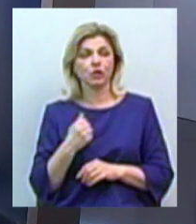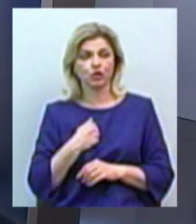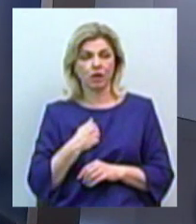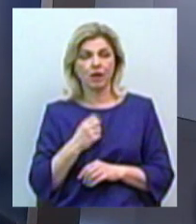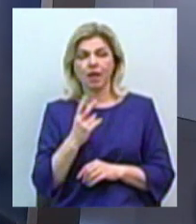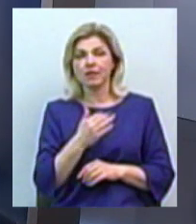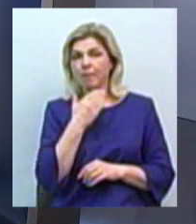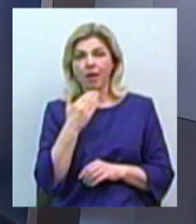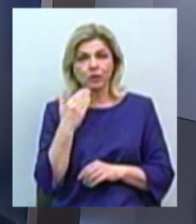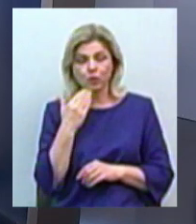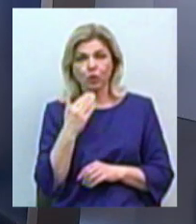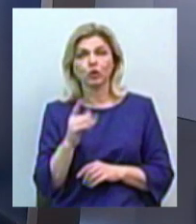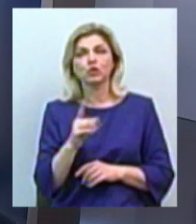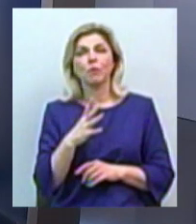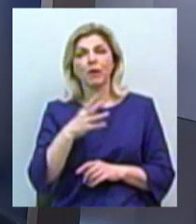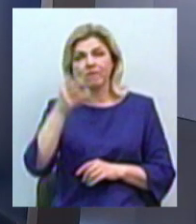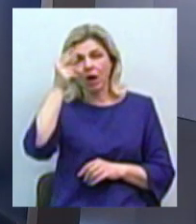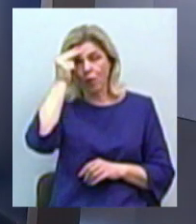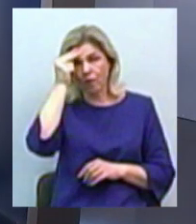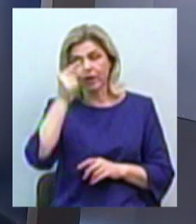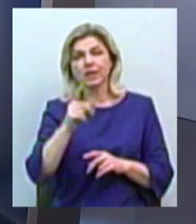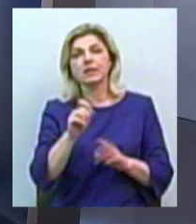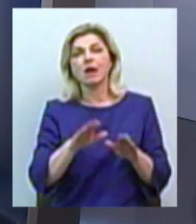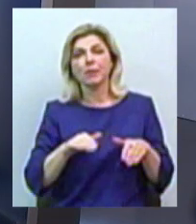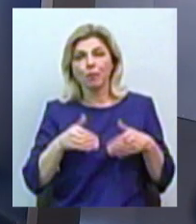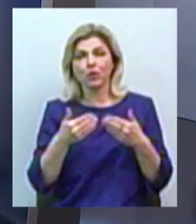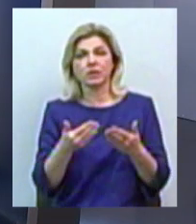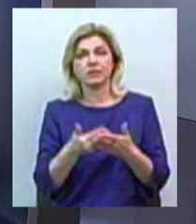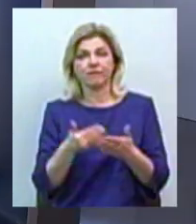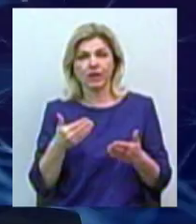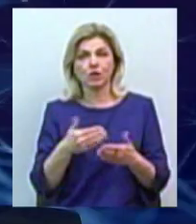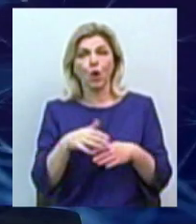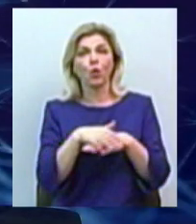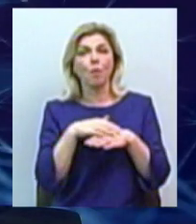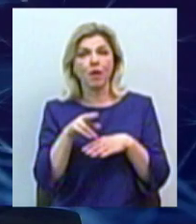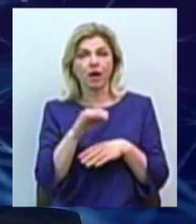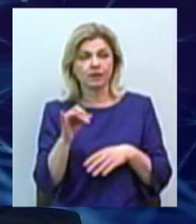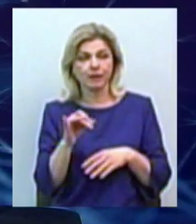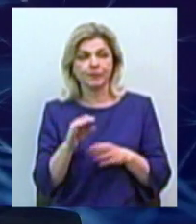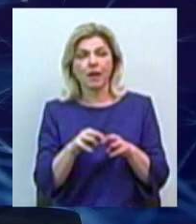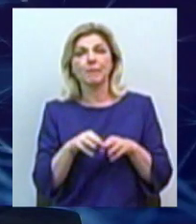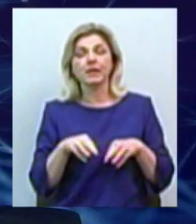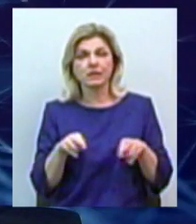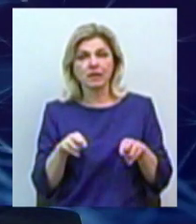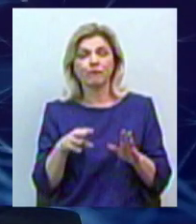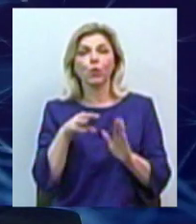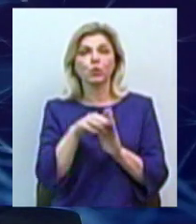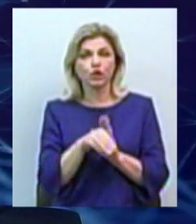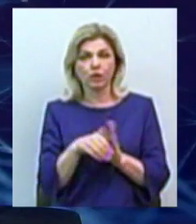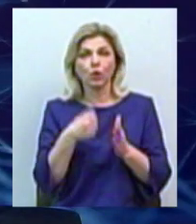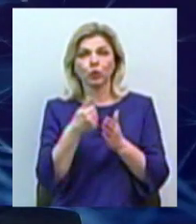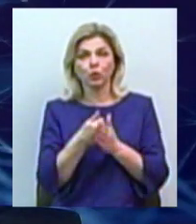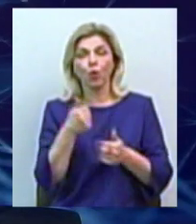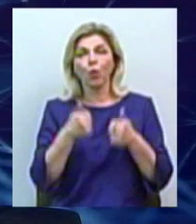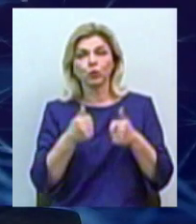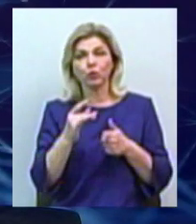небагатьох моментів, які були враховані за пропозицією від громади, міністерство включило до